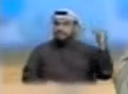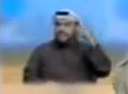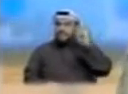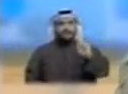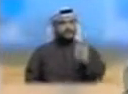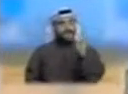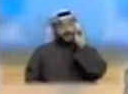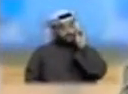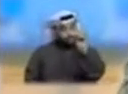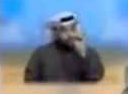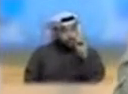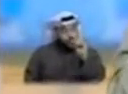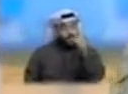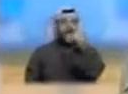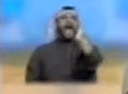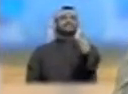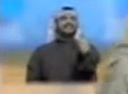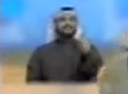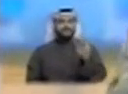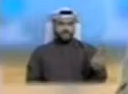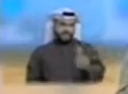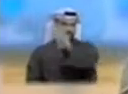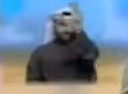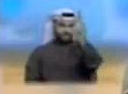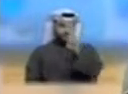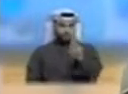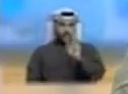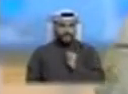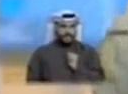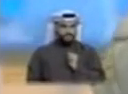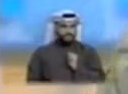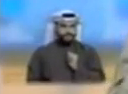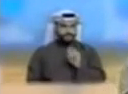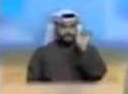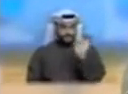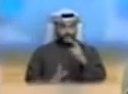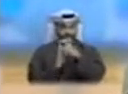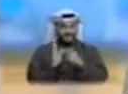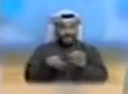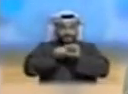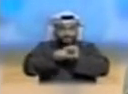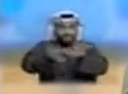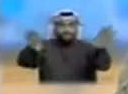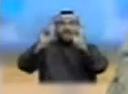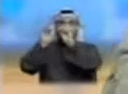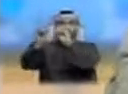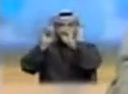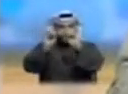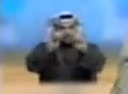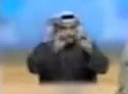هذا أنت تلافيته الآن بشكل جذري. لكن السؤال كما بدأت في المقدمة عميد عادل، هل هذه الحملة التي ذكرتها أنت